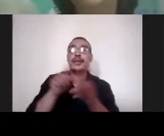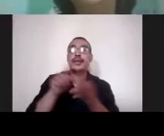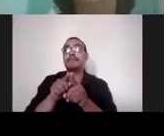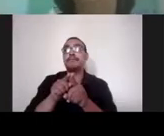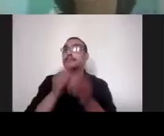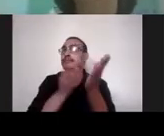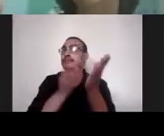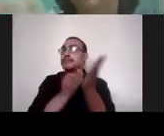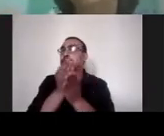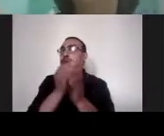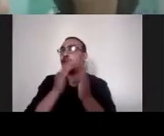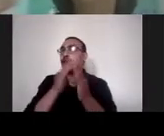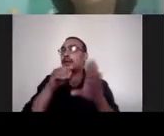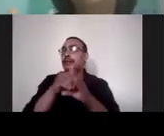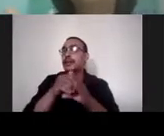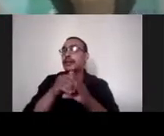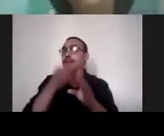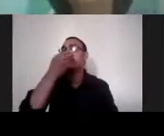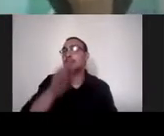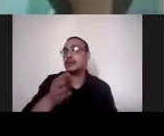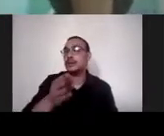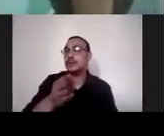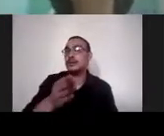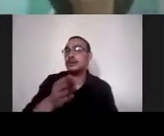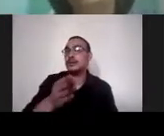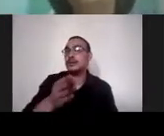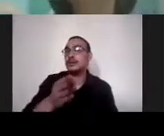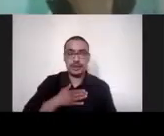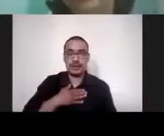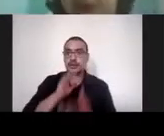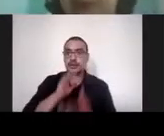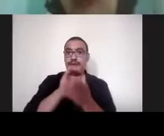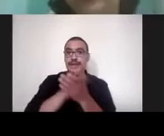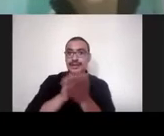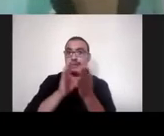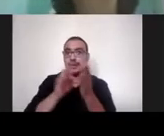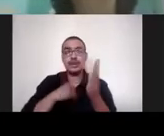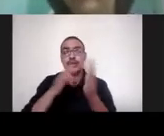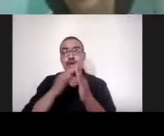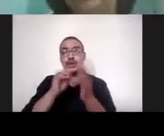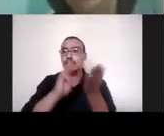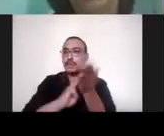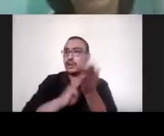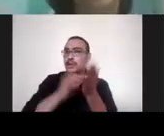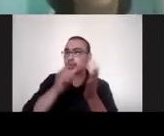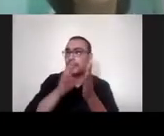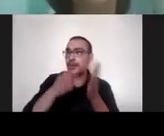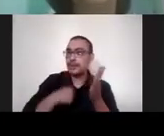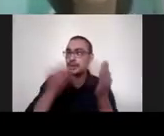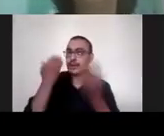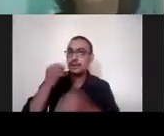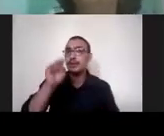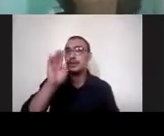परिवारमा देखाइरहेको छ भने पनि कतै म मेरो पार्टनरबाट अथवा मेरो घरको सदस्यहरूबाट म हिंसामा पर्दैछु कि भनेर हेर्नु